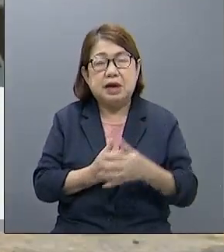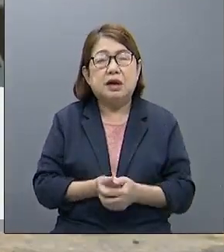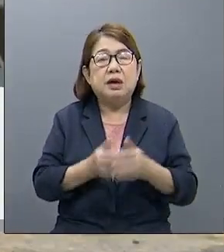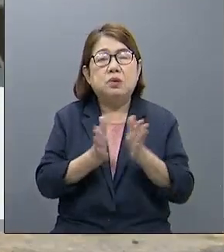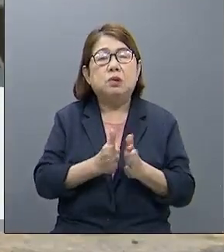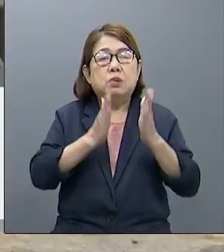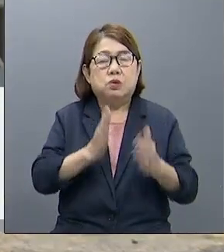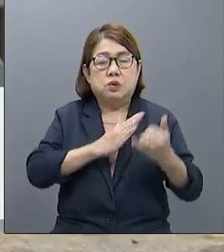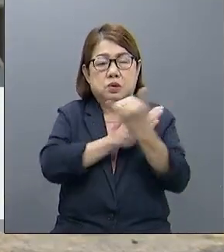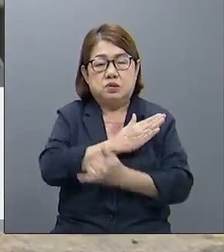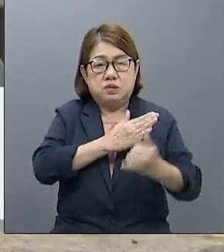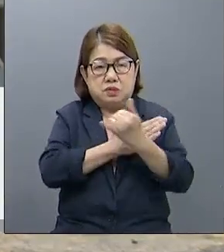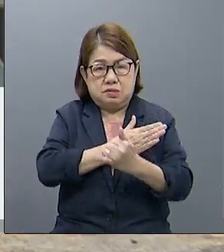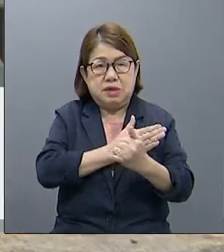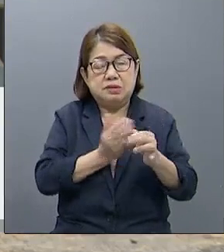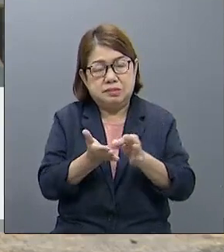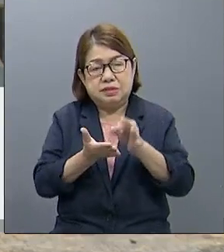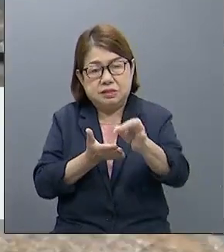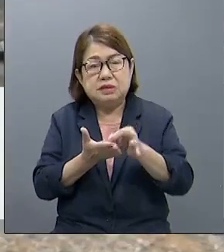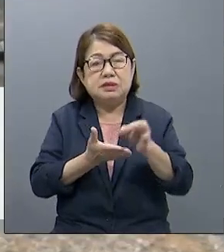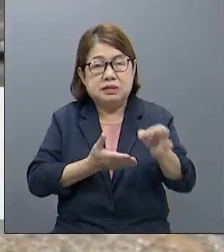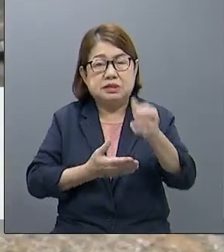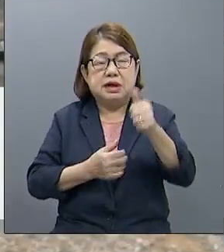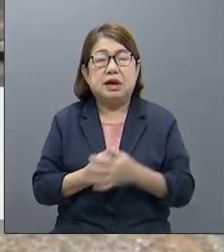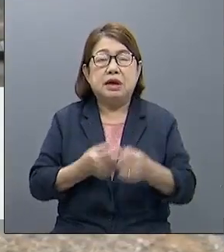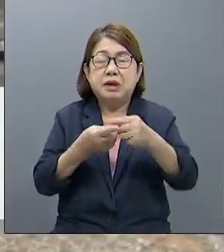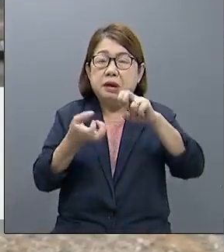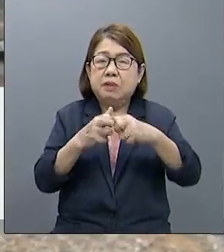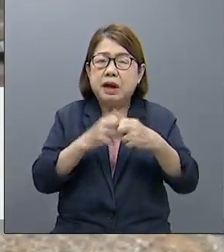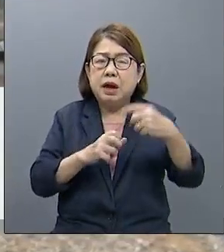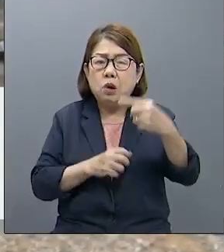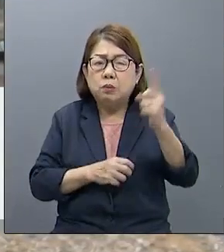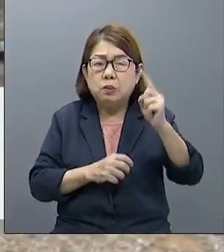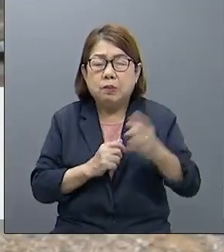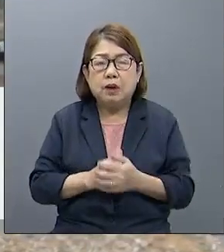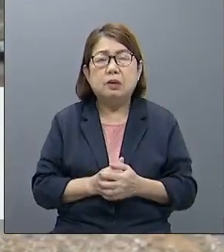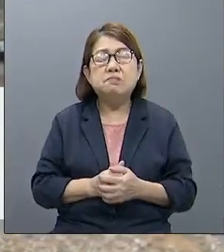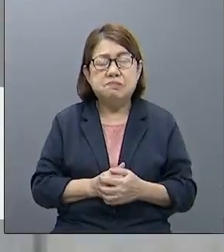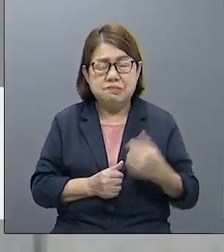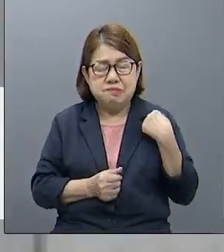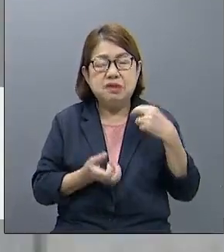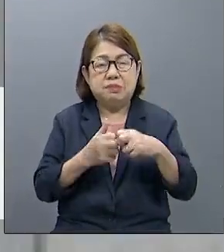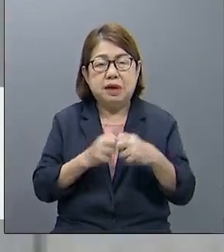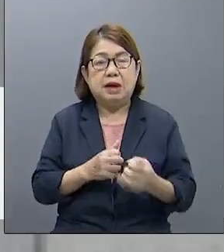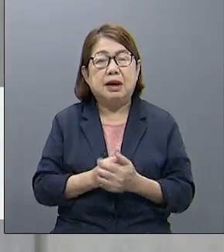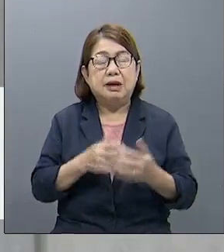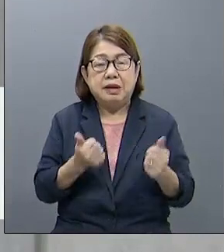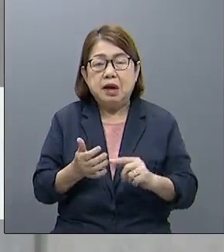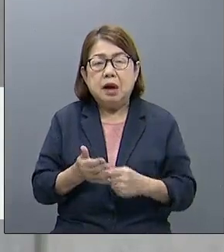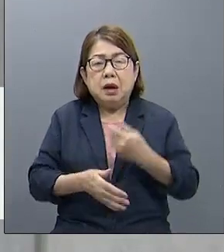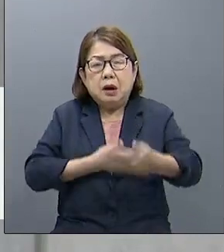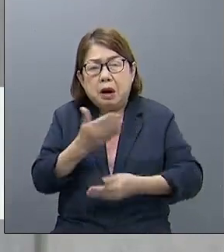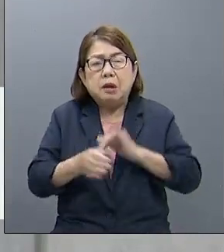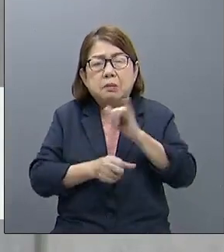างชาติค่ะแต่ว่ามาดูปัจจัยลบนะคะปรากฏว่ามีน้ำหนักมากเหมือนกันแล้วก็ทำให้ตลาดโตแบบค่อยเป็นค่อยไ